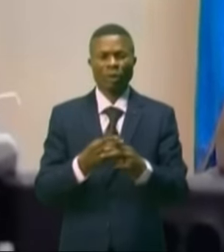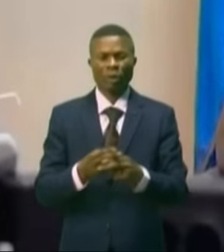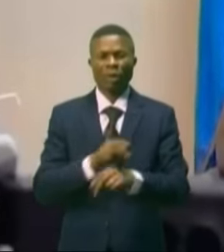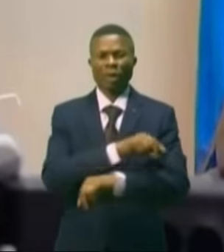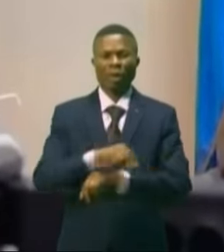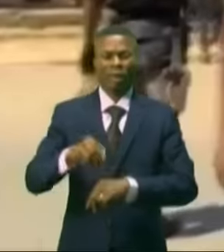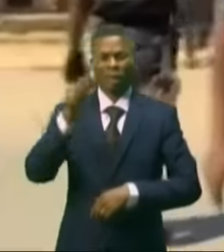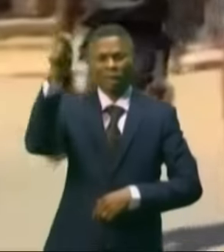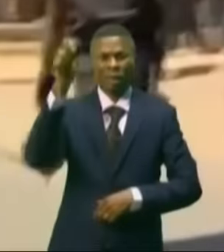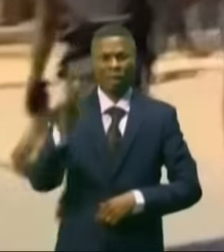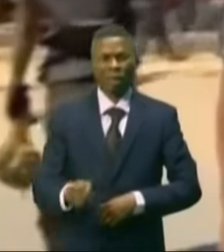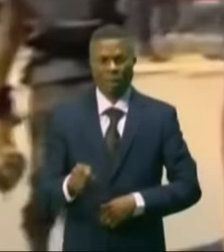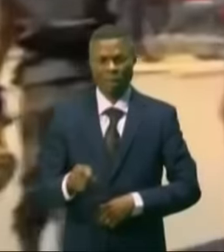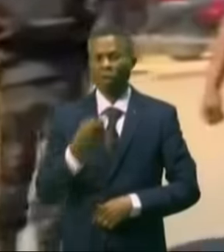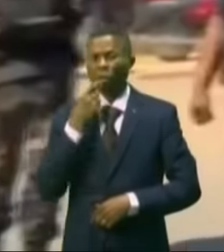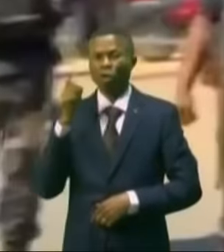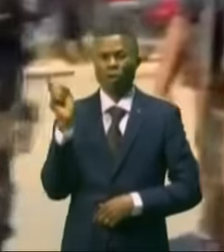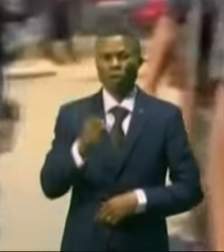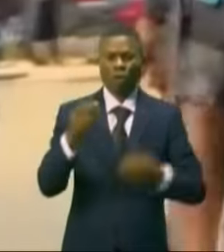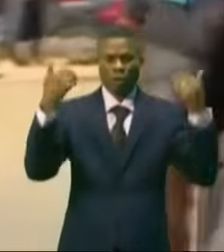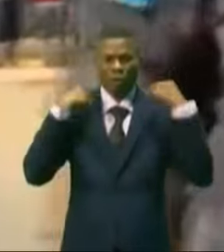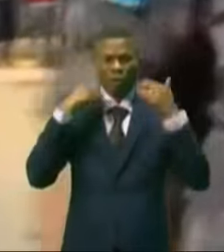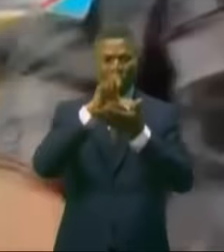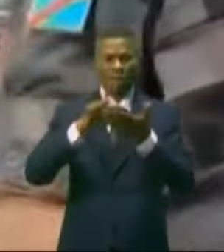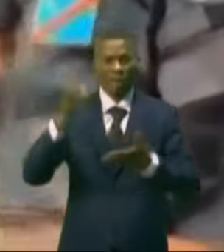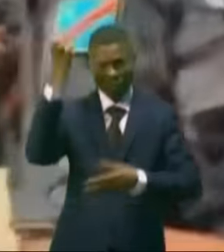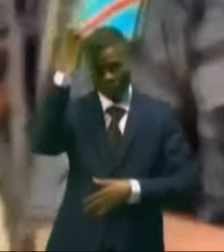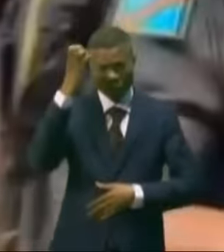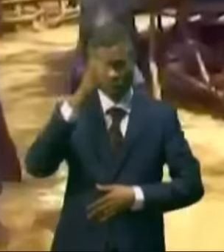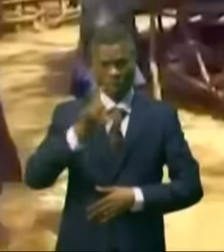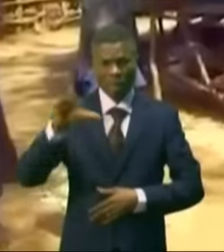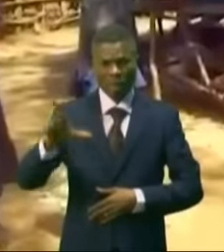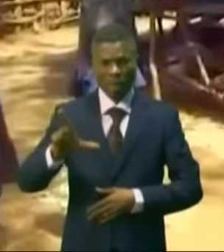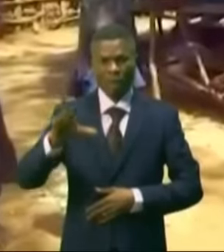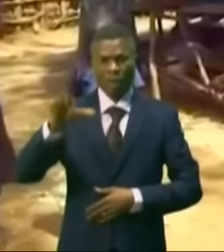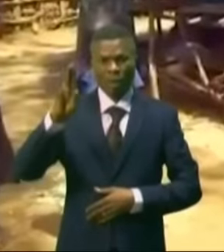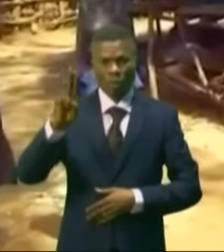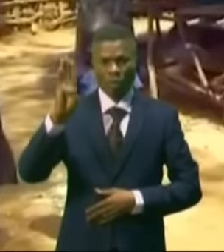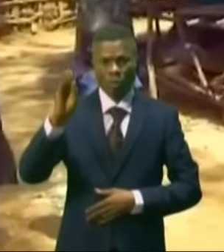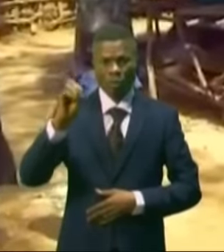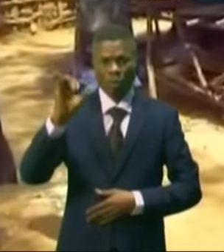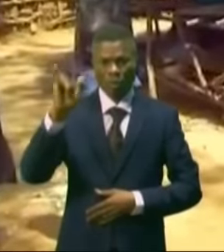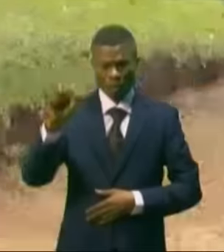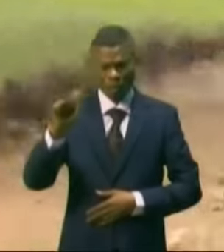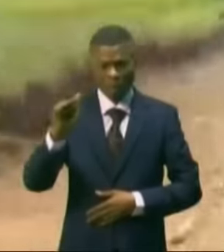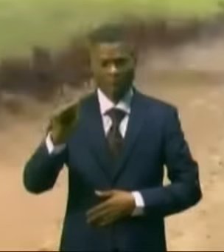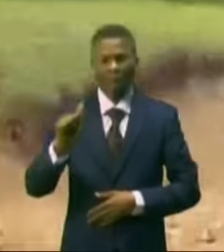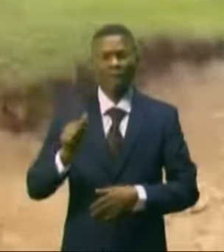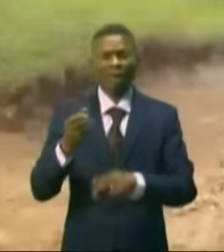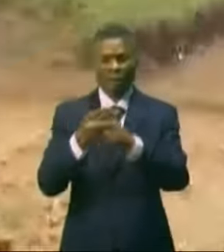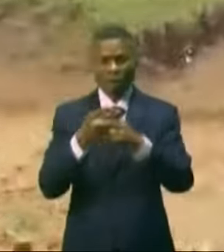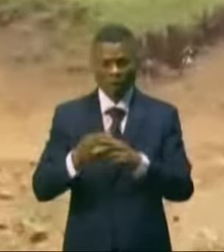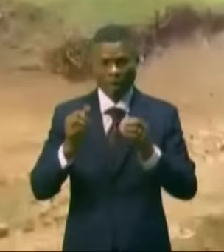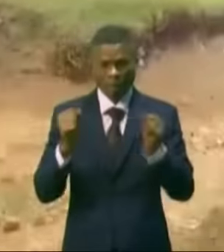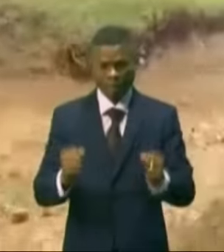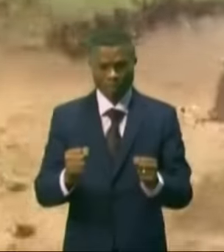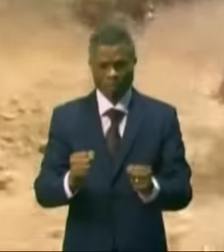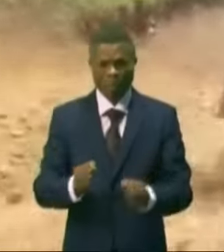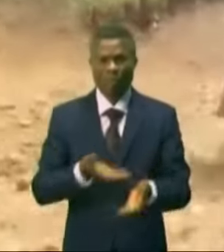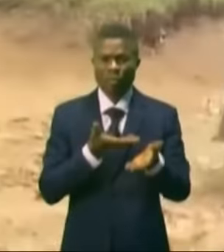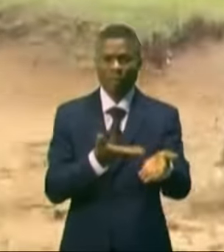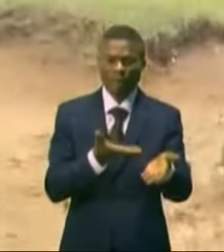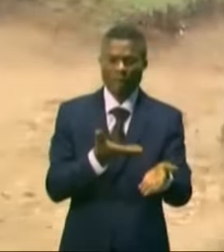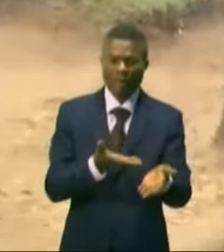l'administration militaire sous le commandement du lieutenant général Luboyanka Shomajuni. Après cette stabilité sécuritaire, l'intervention